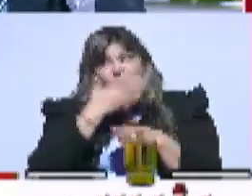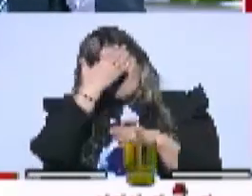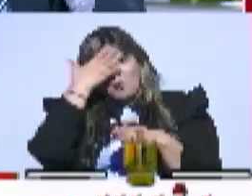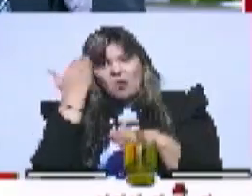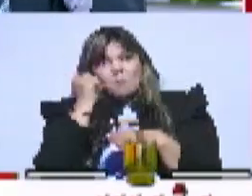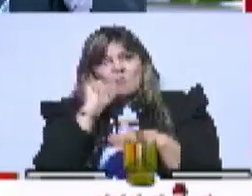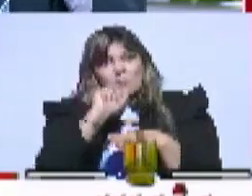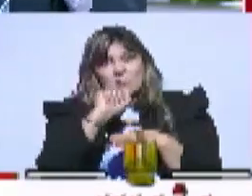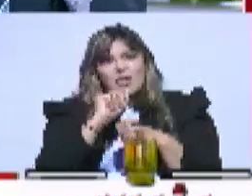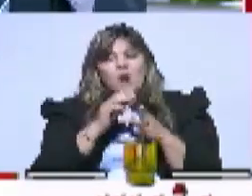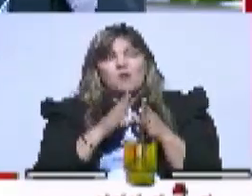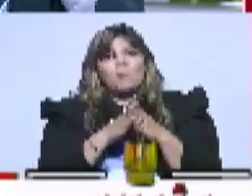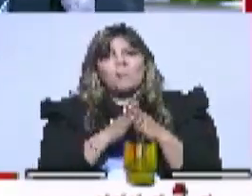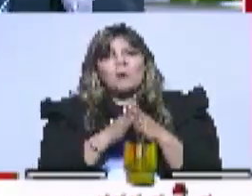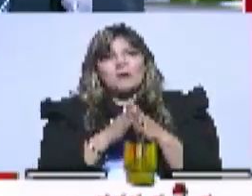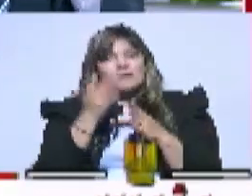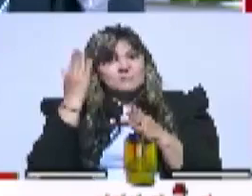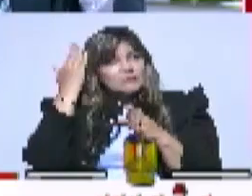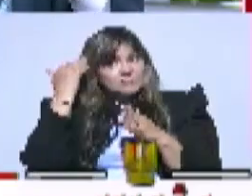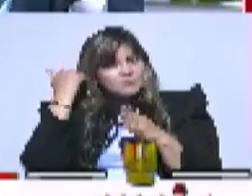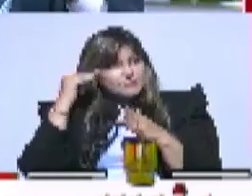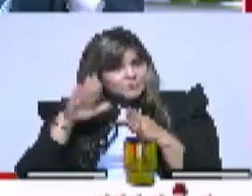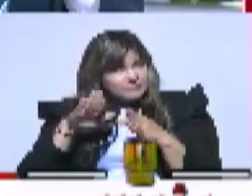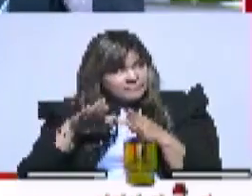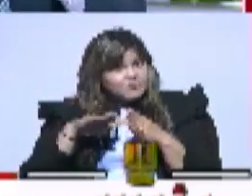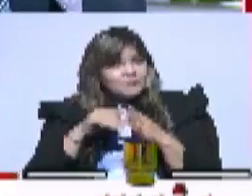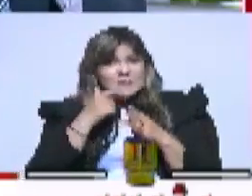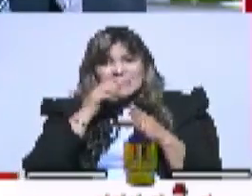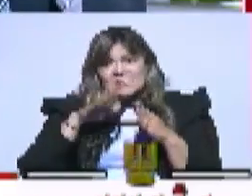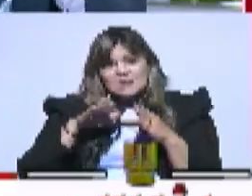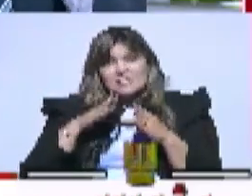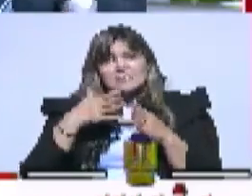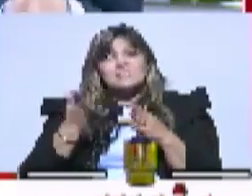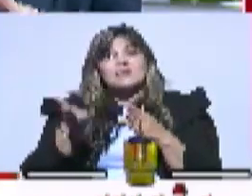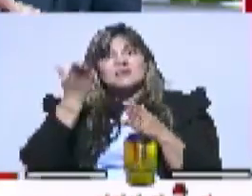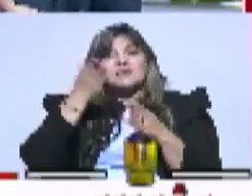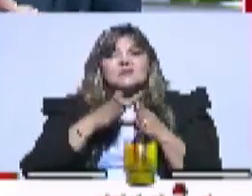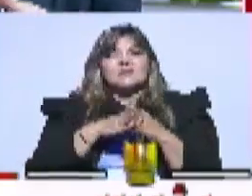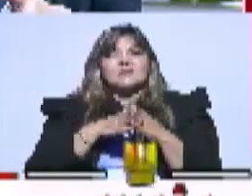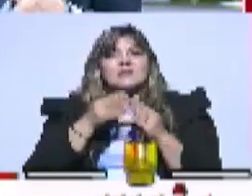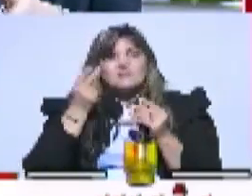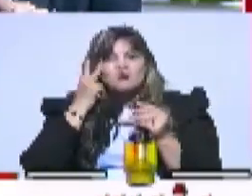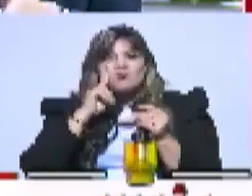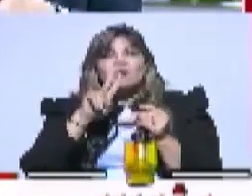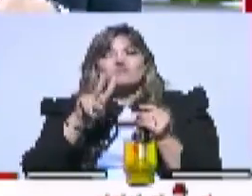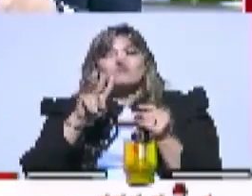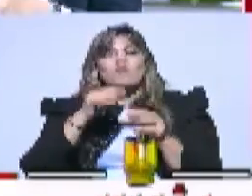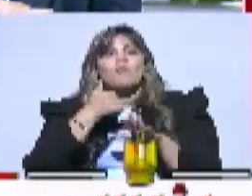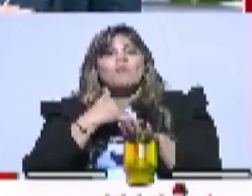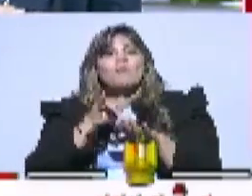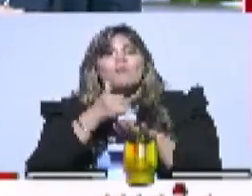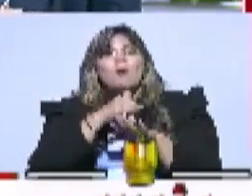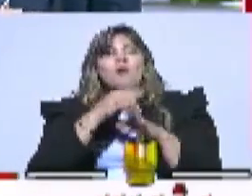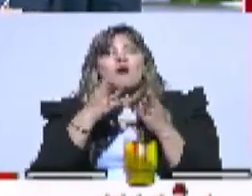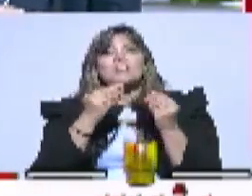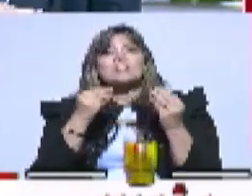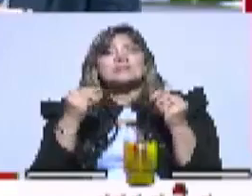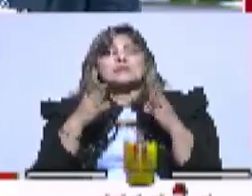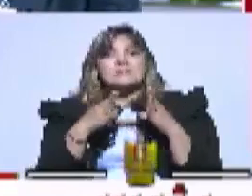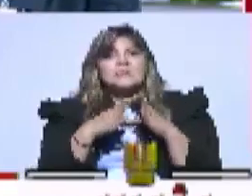بخبراتهم المتراكمة على مدى سنوات العمر عصروا مراحل